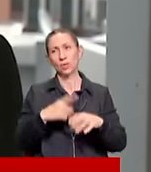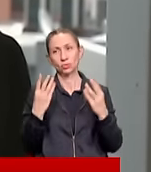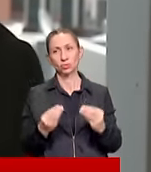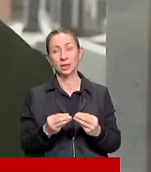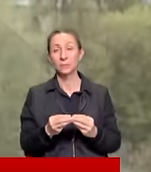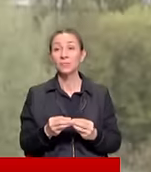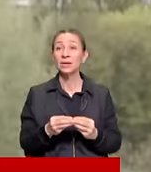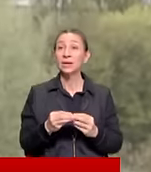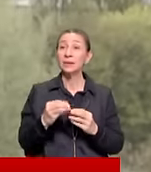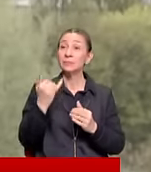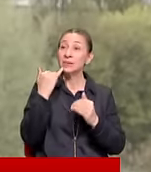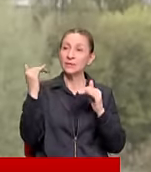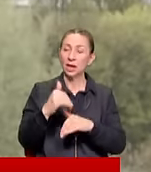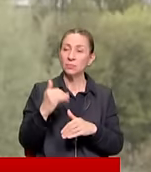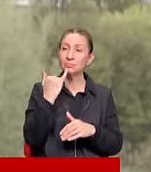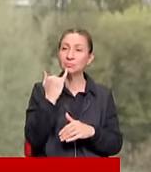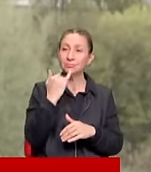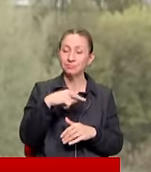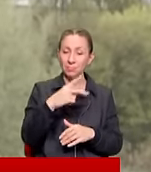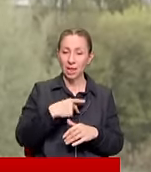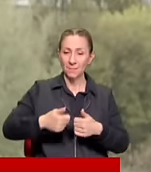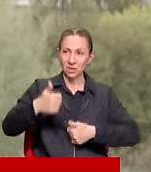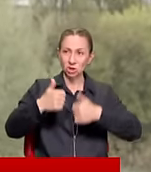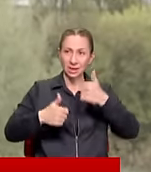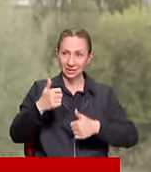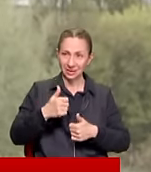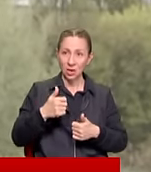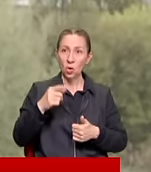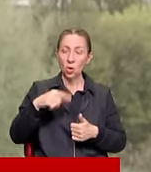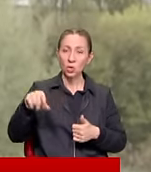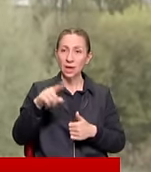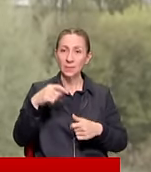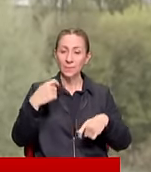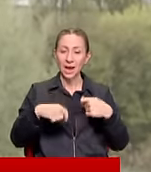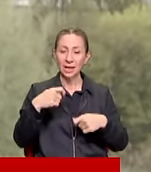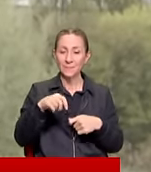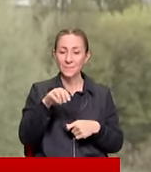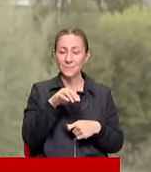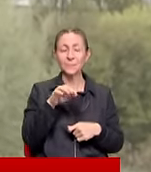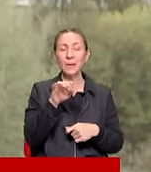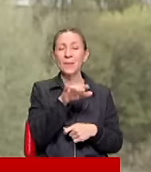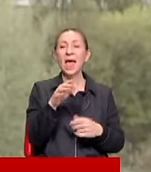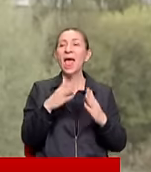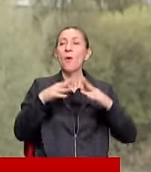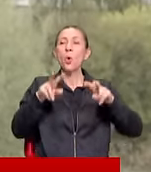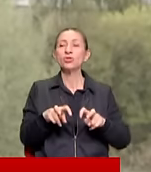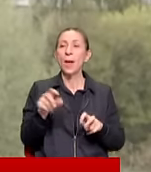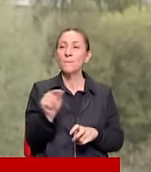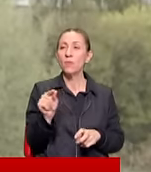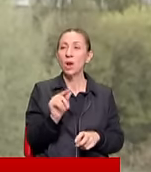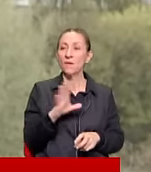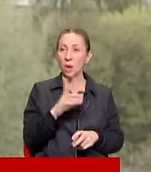Ve ağırladığımız konuklarımız, işte belediye başkanları, onlar bankamatik memurları olduğunu söylüyor. Siz böyle bir